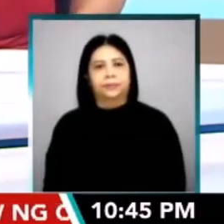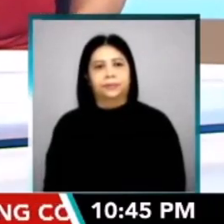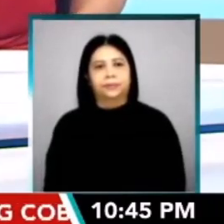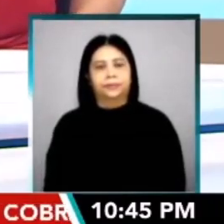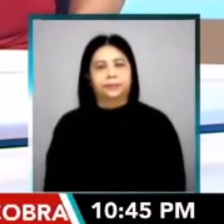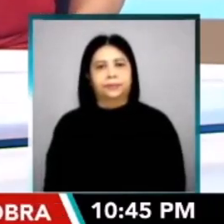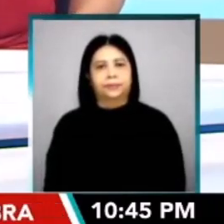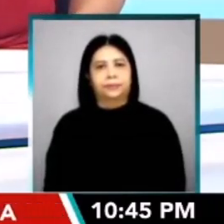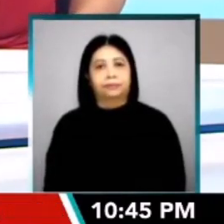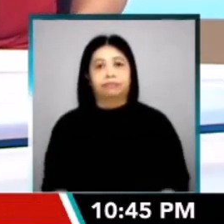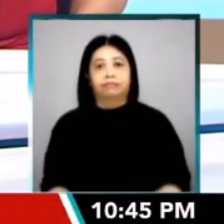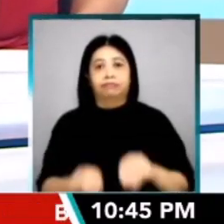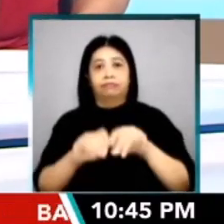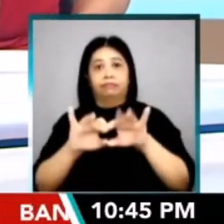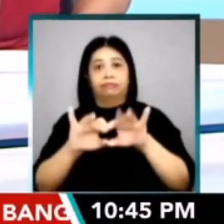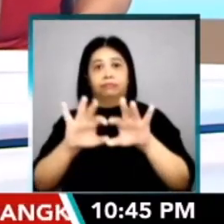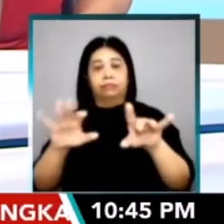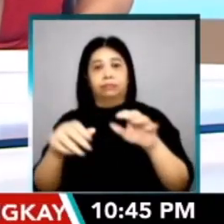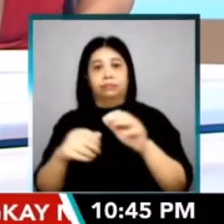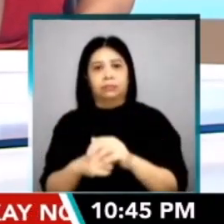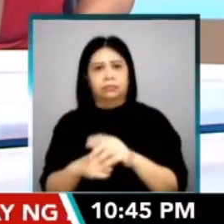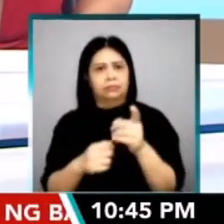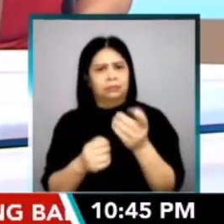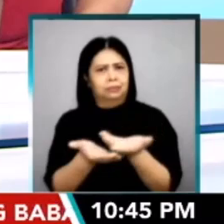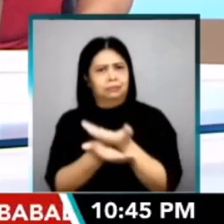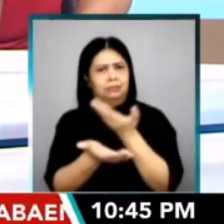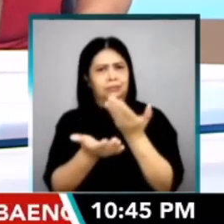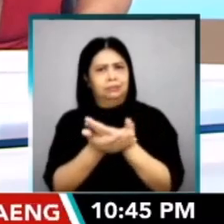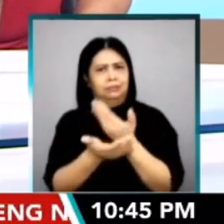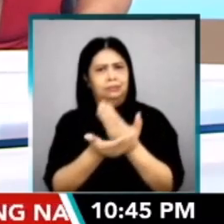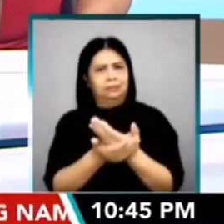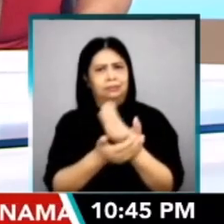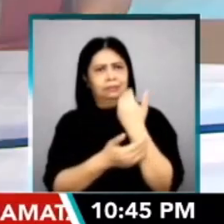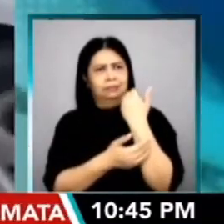Nag-viral ang isang hindi pangkaraniwang libing sa Pampanga.